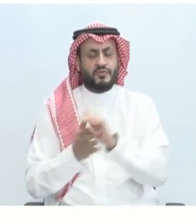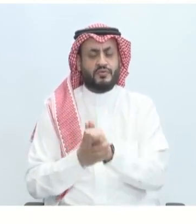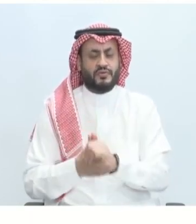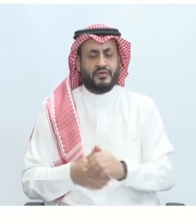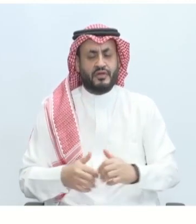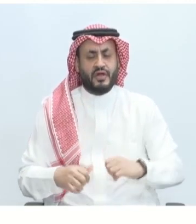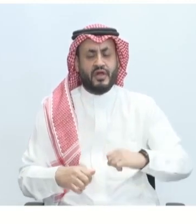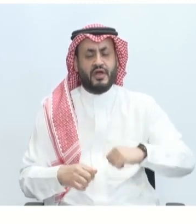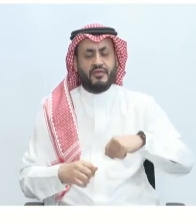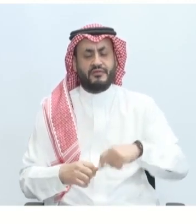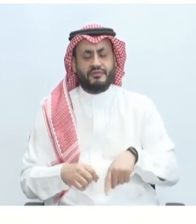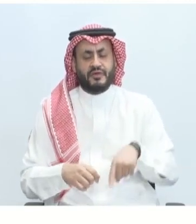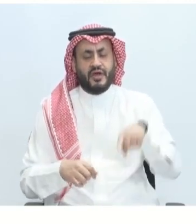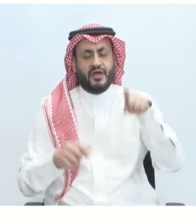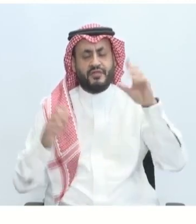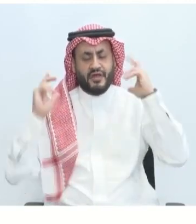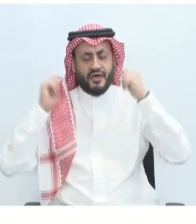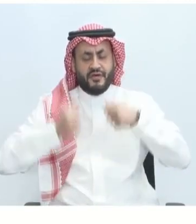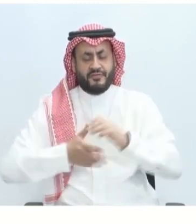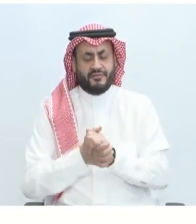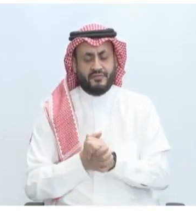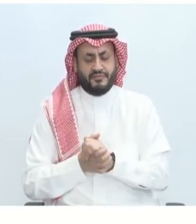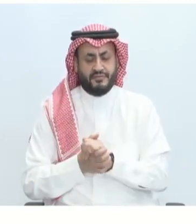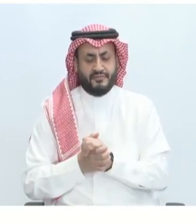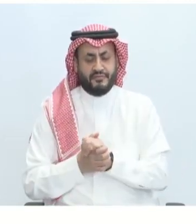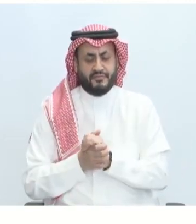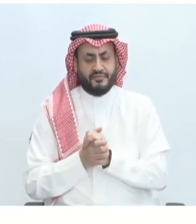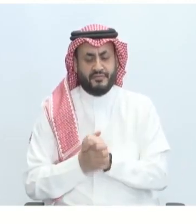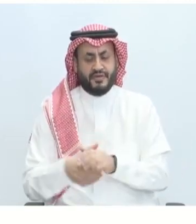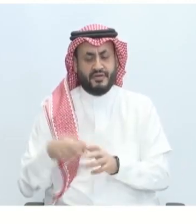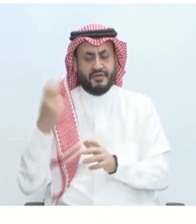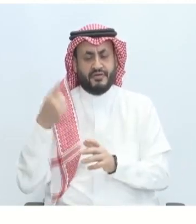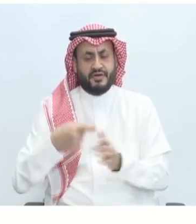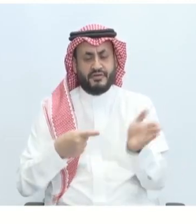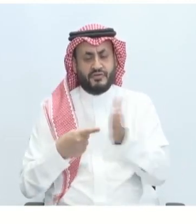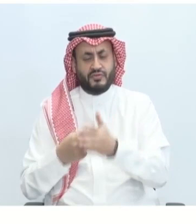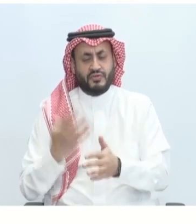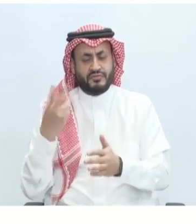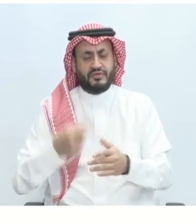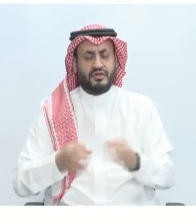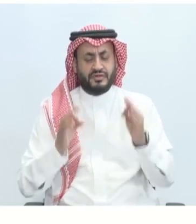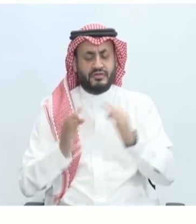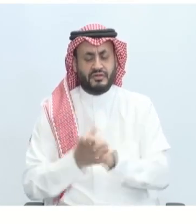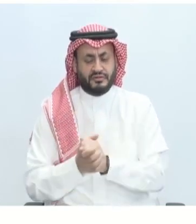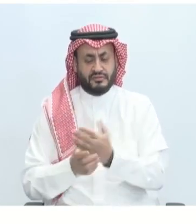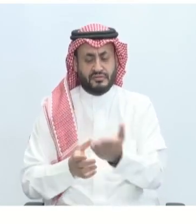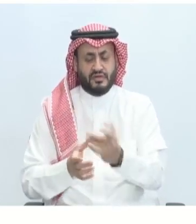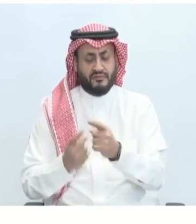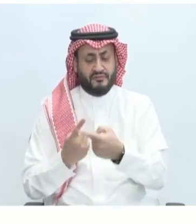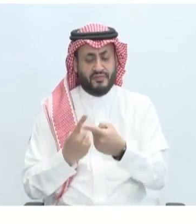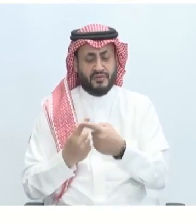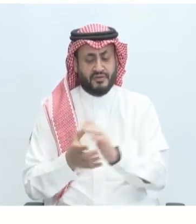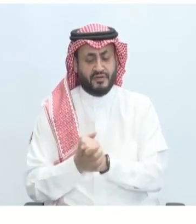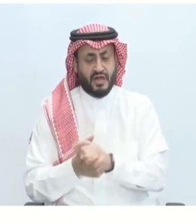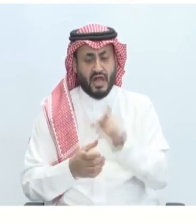15 باذن الله في هذا الدرس اولا سنبين ونتعرف على بعض الكلمات الغريبه والتي قد تشكل على البعض معرفه